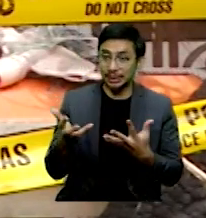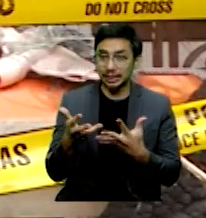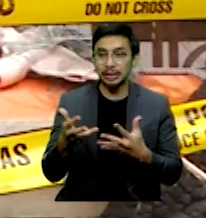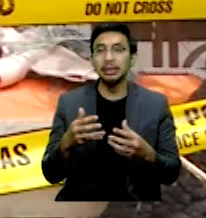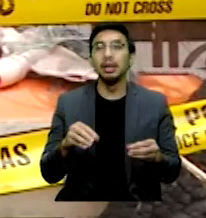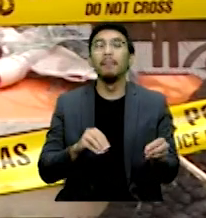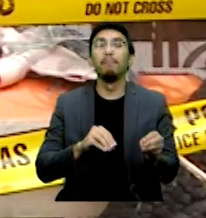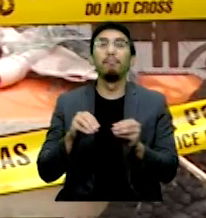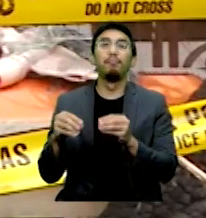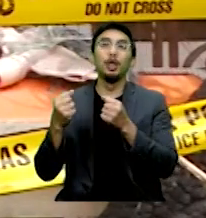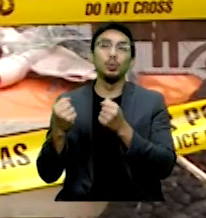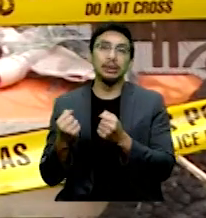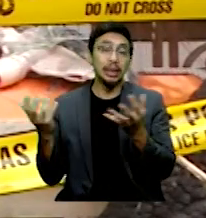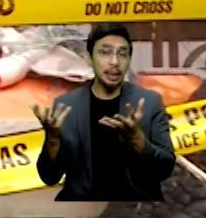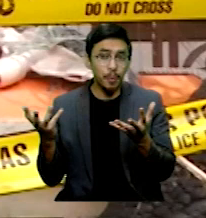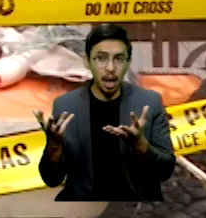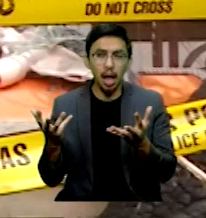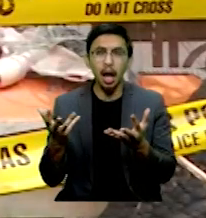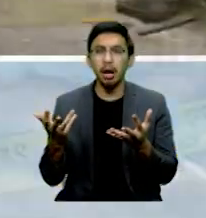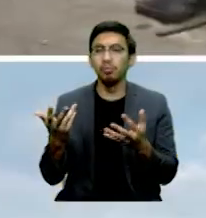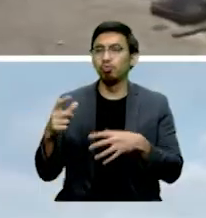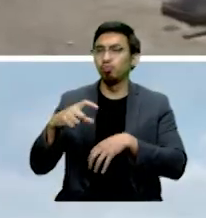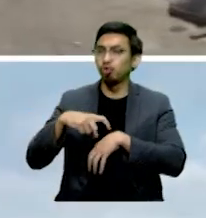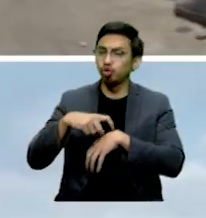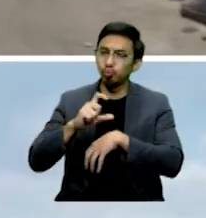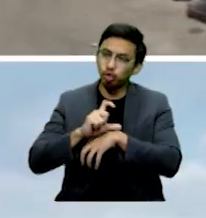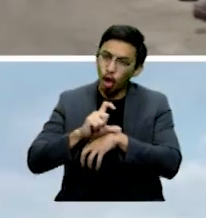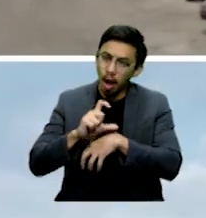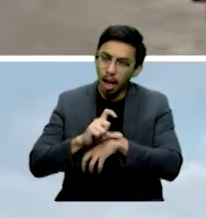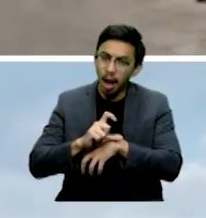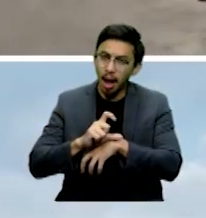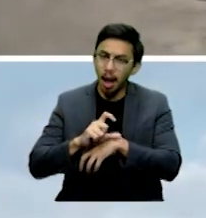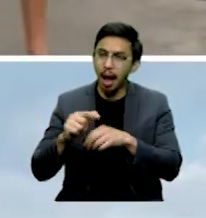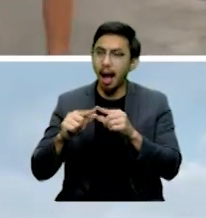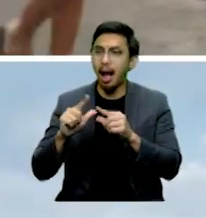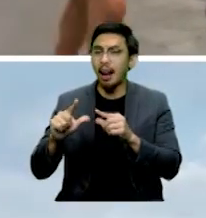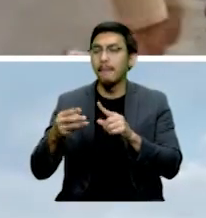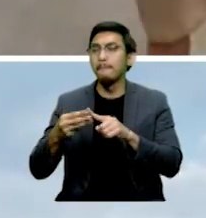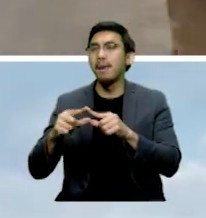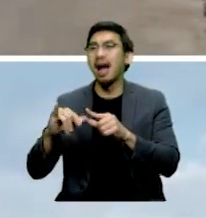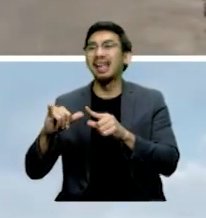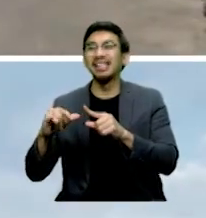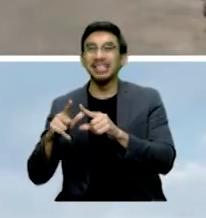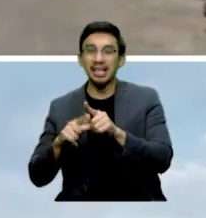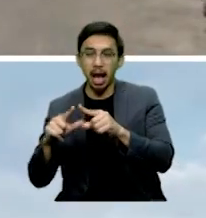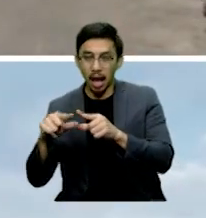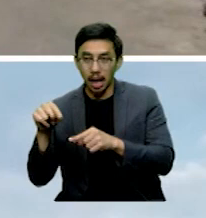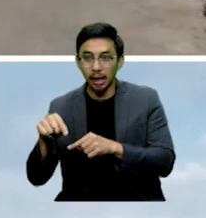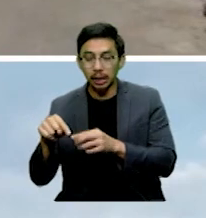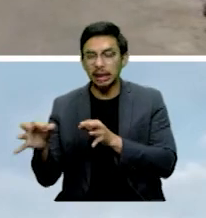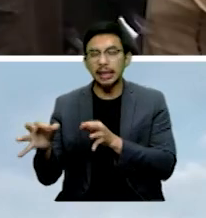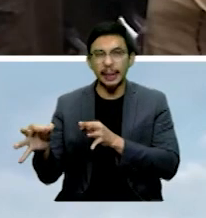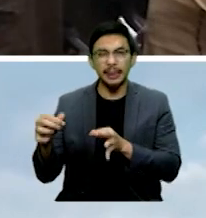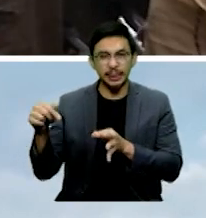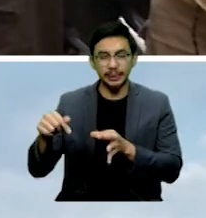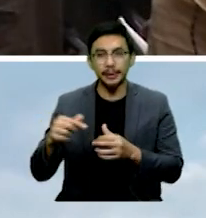terdekat, yakni di Musolah Al-Bainah yang memang tempatnya ataupun lokasinya tak jauh dari tempat kami melaporkan saat ini. Sementara itu Raisa